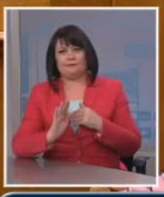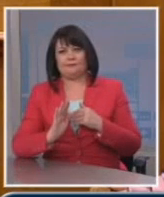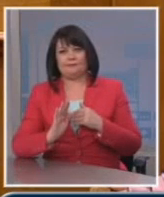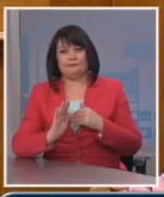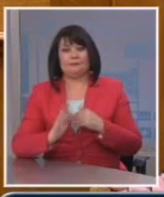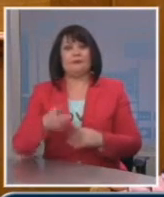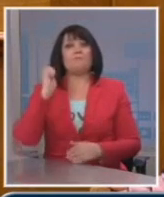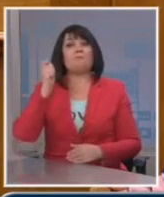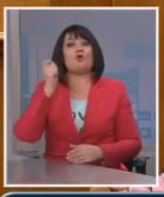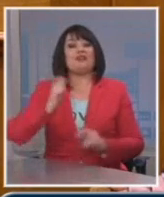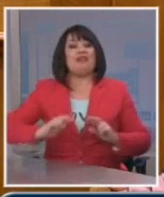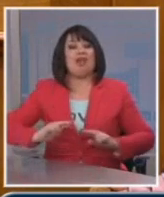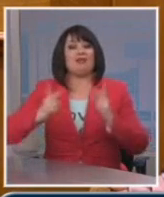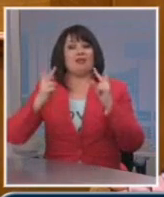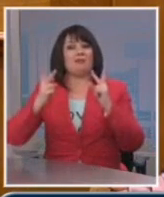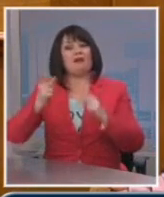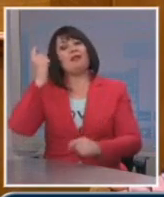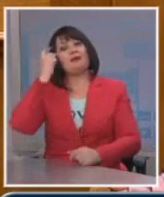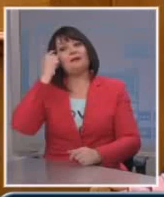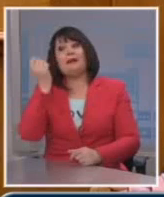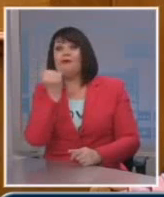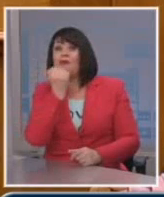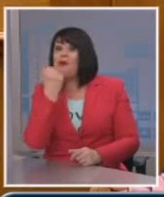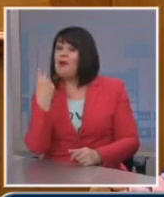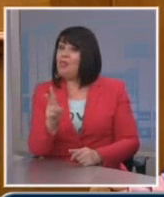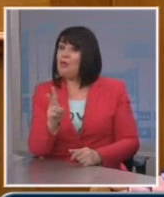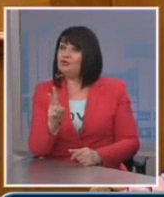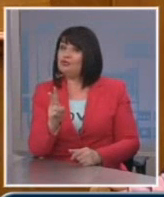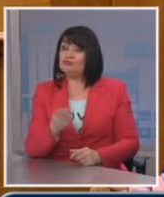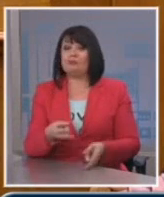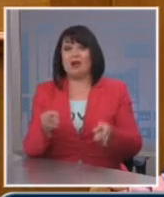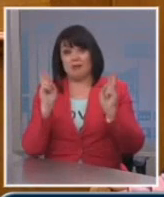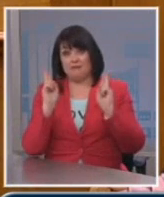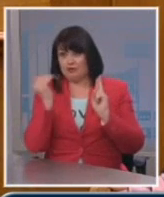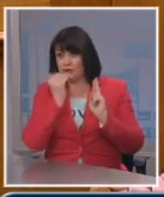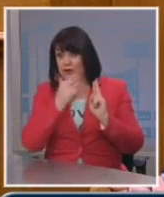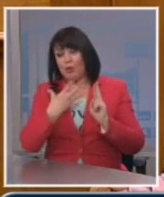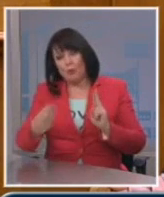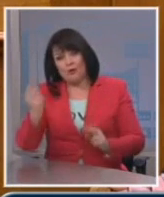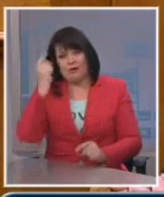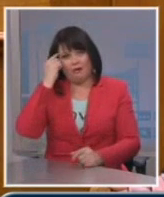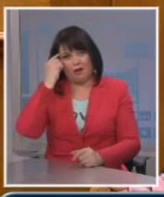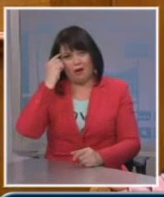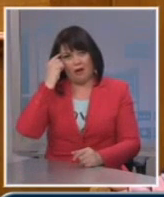Πολιτικοί μας αντίπαλοι θα καταλάβουν ότι κάνουν λάθος. Ελπίζω να το καταλάβουν σύντομα. Προς ώρας αναλώνονται